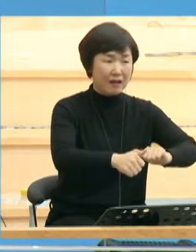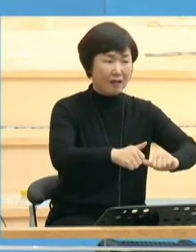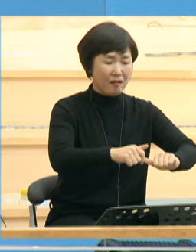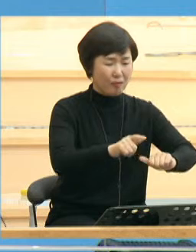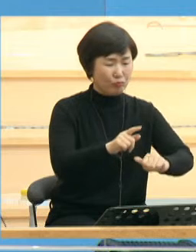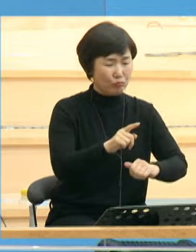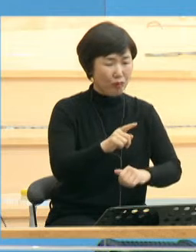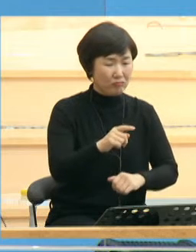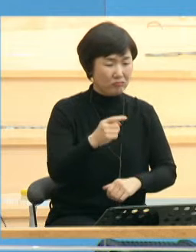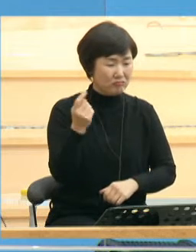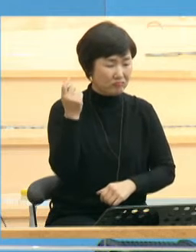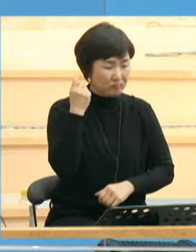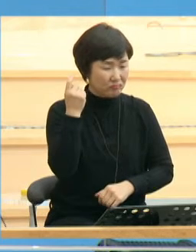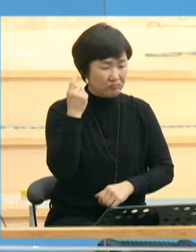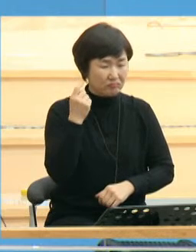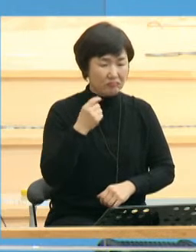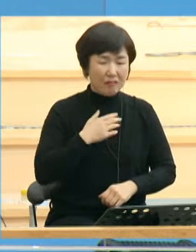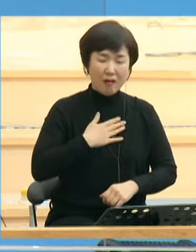그렇다 카드인데요